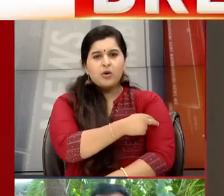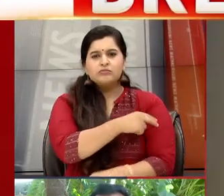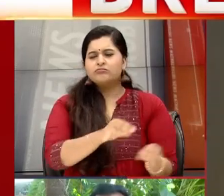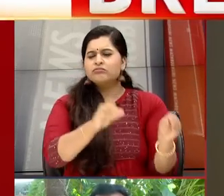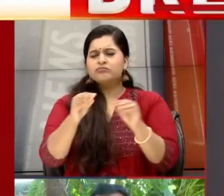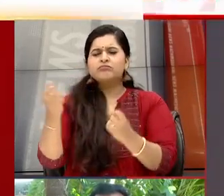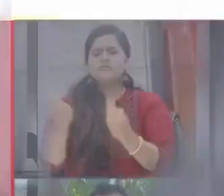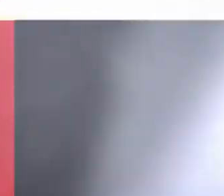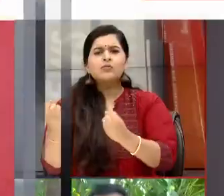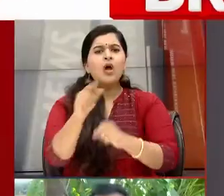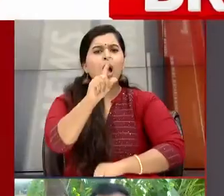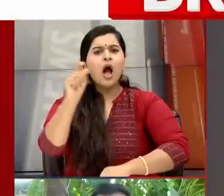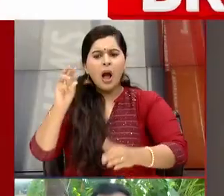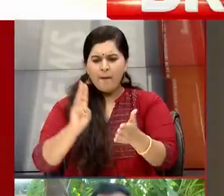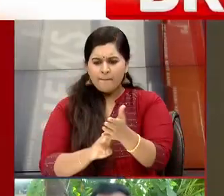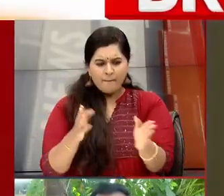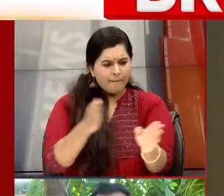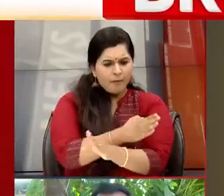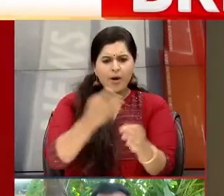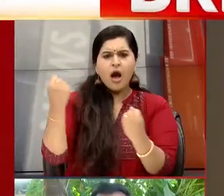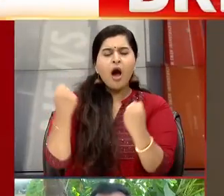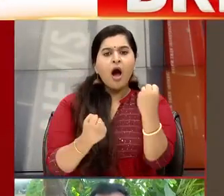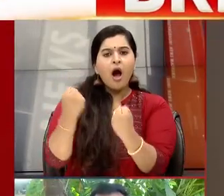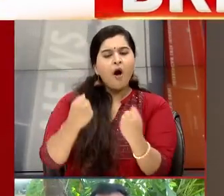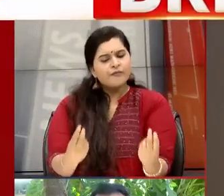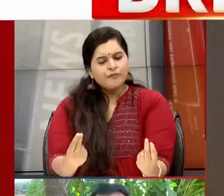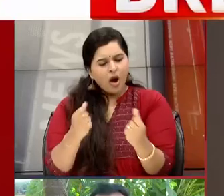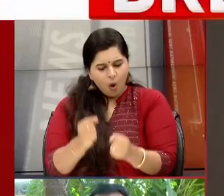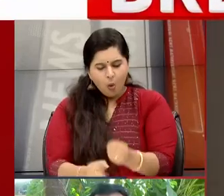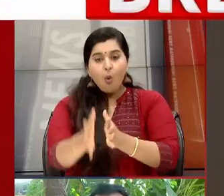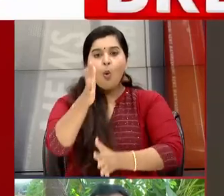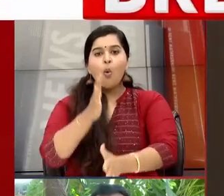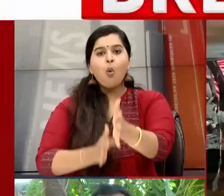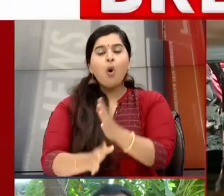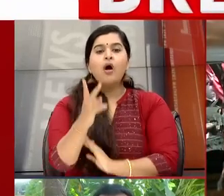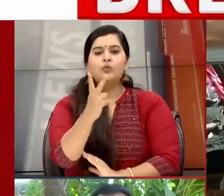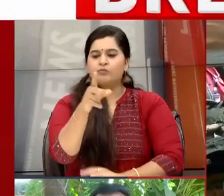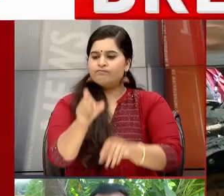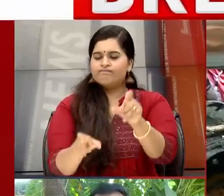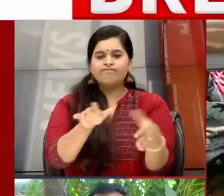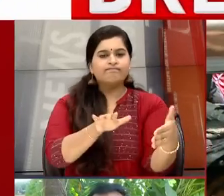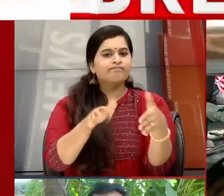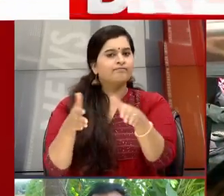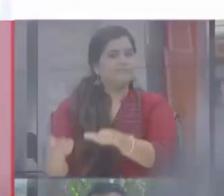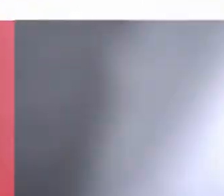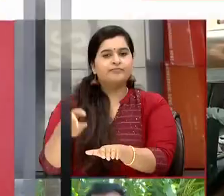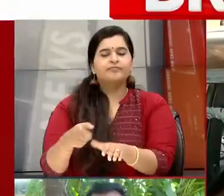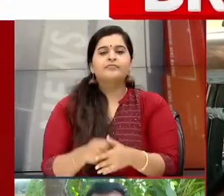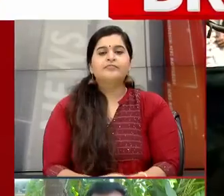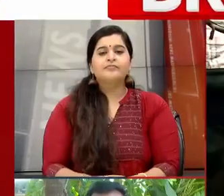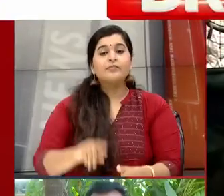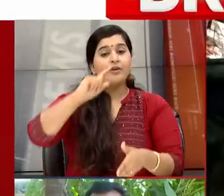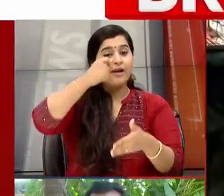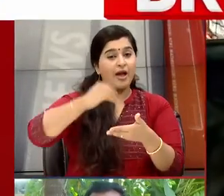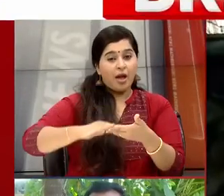ആശുപത്രിക്ക് ഏതാണ്ട് 100 മീറ്റർ മുമ്പ് ഈ വാഹനം ഓടിക്കൊണ്ടിരുന്ന കാർ കത്തി ഈ രണ്ടുപേർ മരിച്ചത്. റീഷയും ഭർത്താവ് പ്രജിത്തുമാണ്.